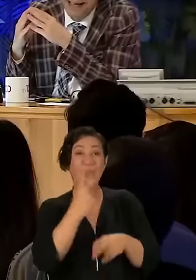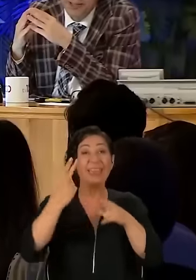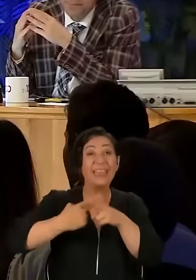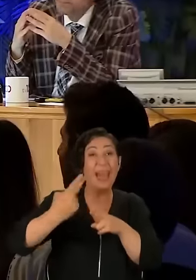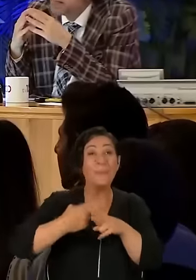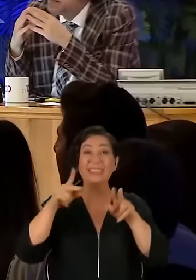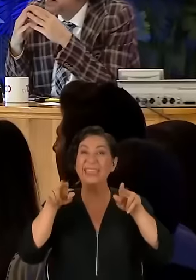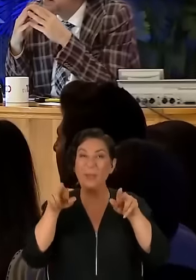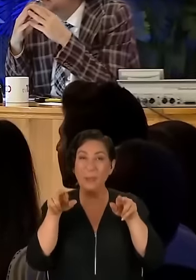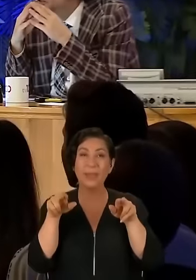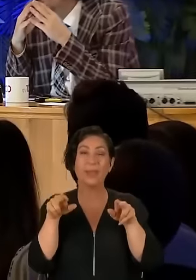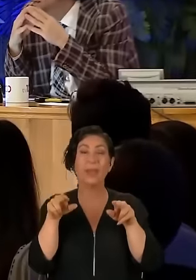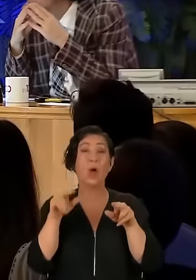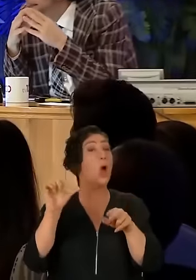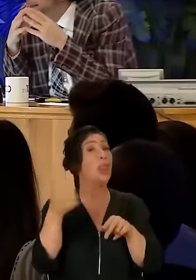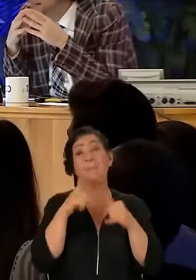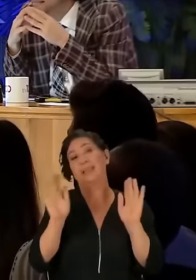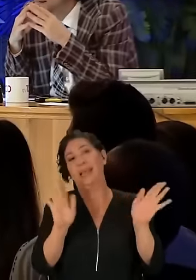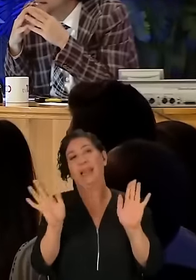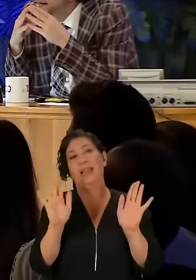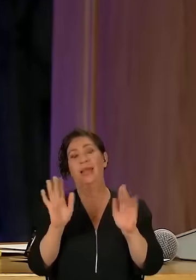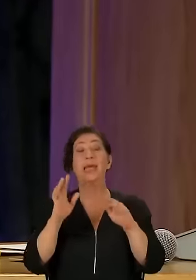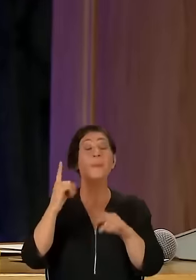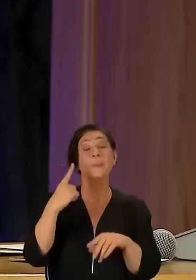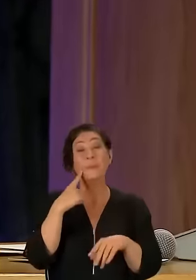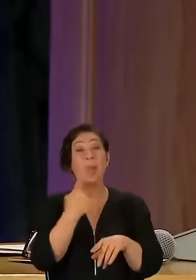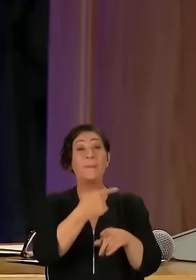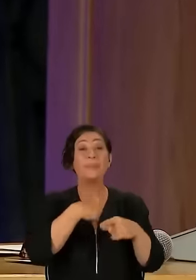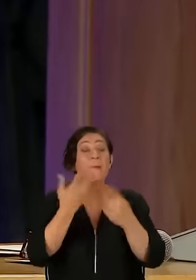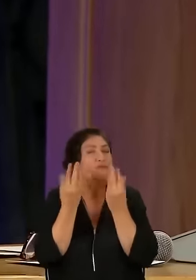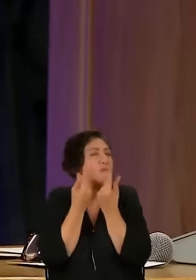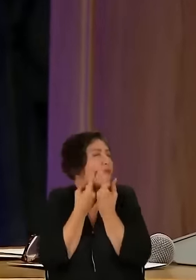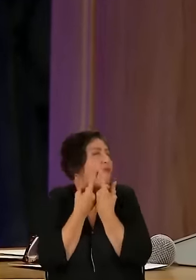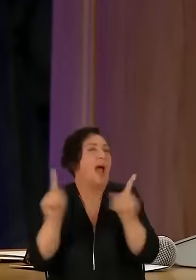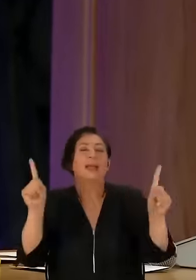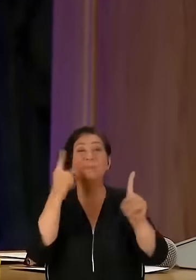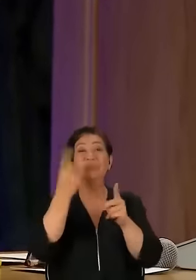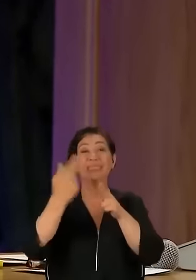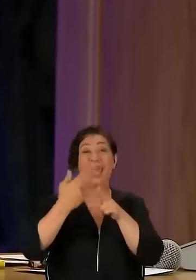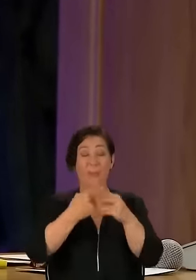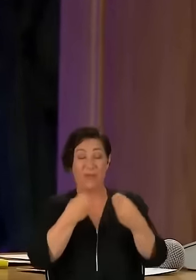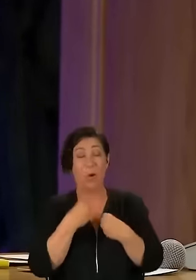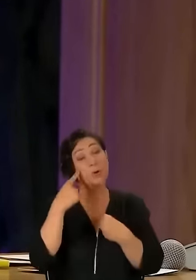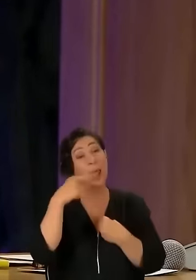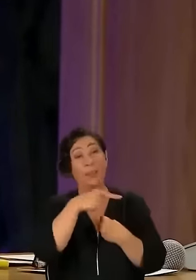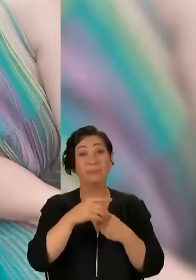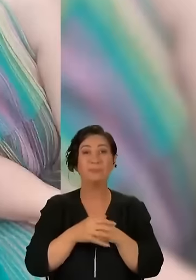deneyi kadar önemli değil. Seda Sayan bize bambaşka bir deney sunuyor, görelim.